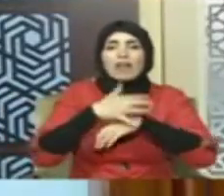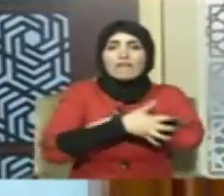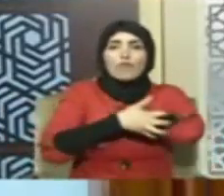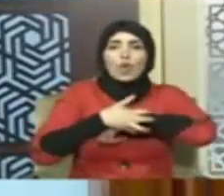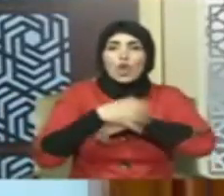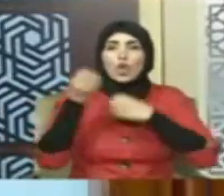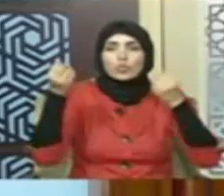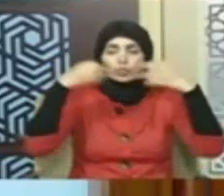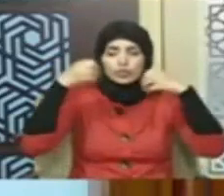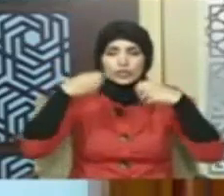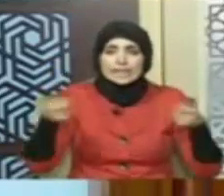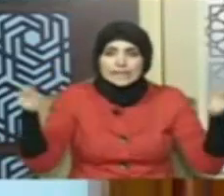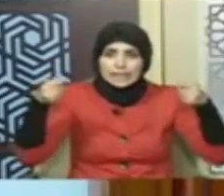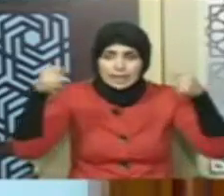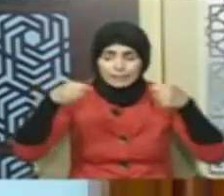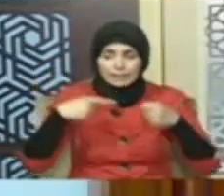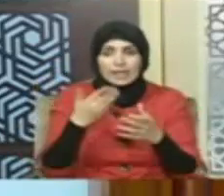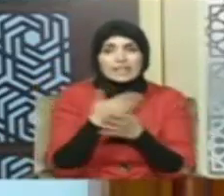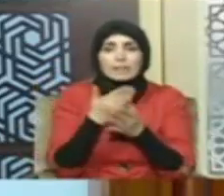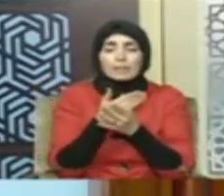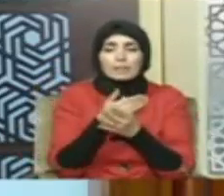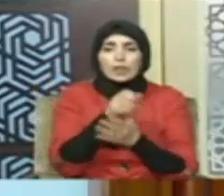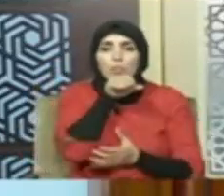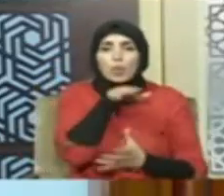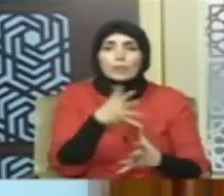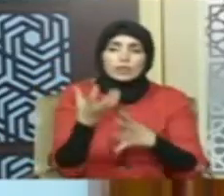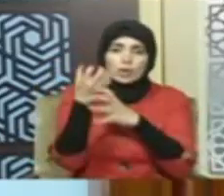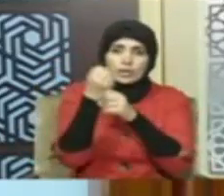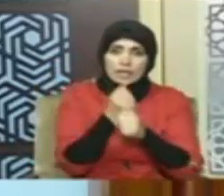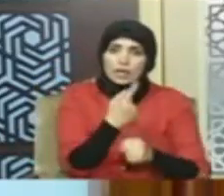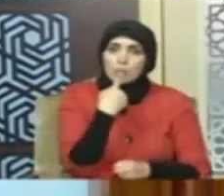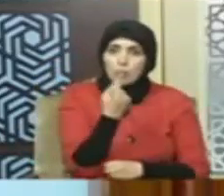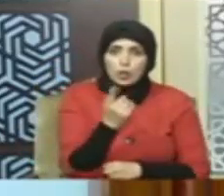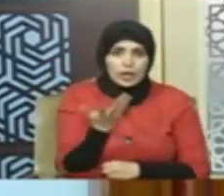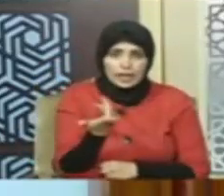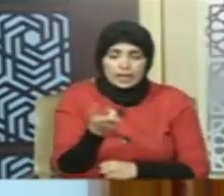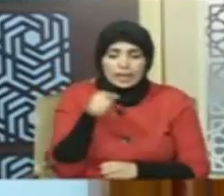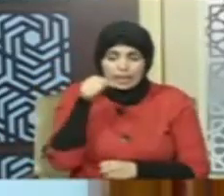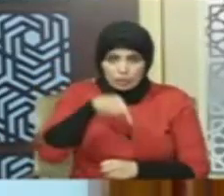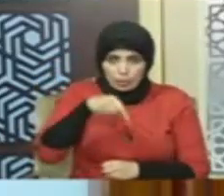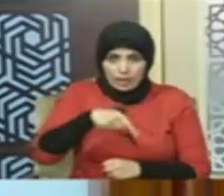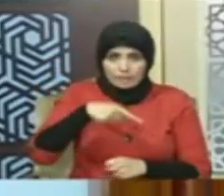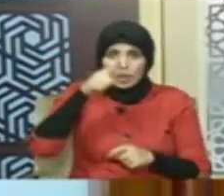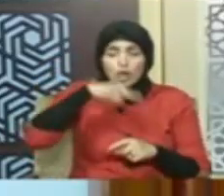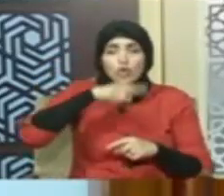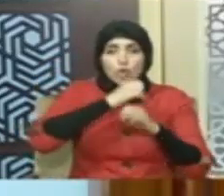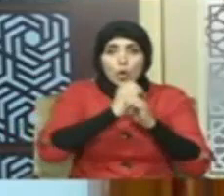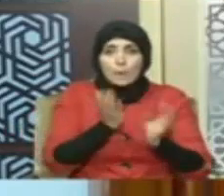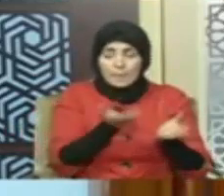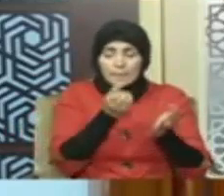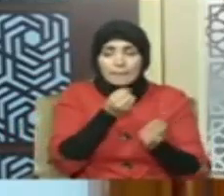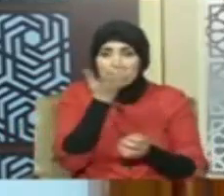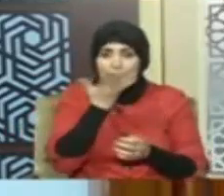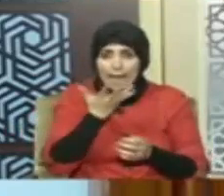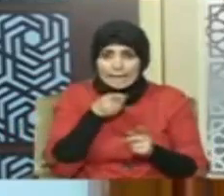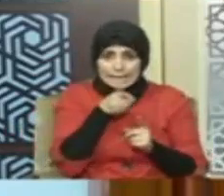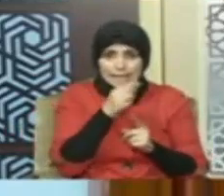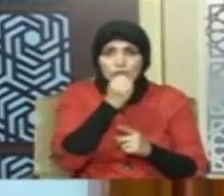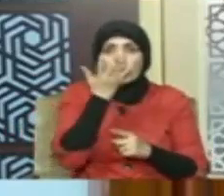عليه وسلم قال: أغنوهم في هذا اليوم، والغنى عطاء بسخاء، أغنوهم، أغنوا